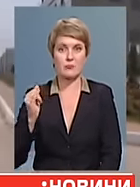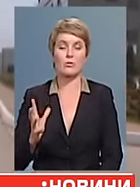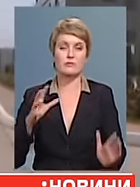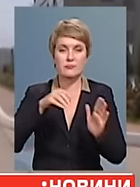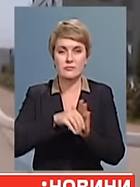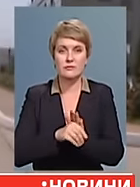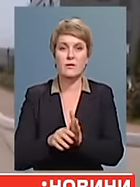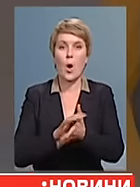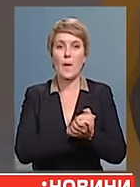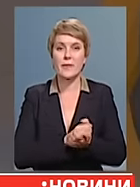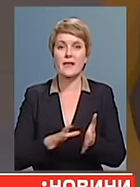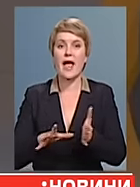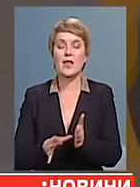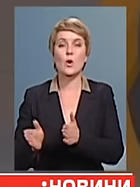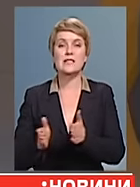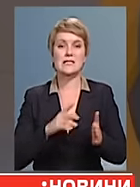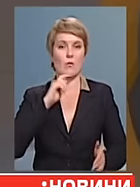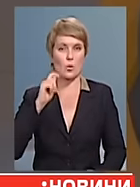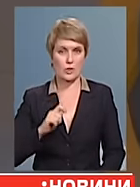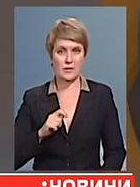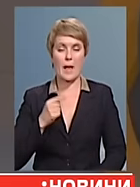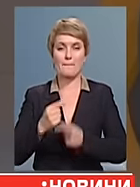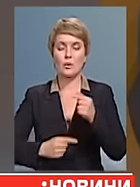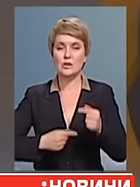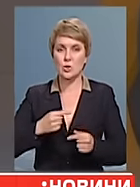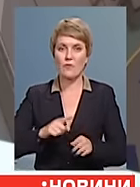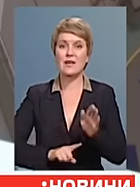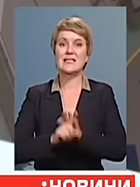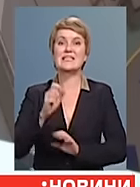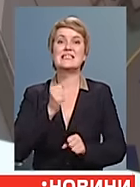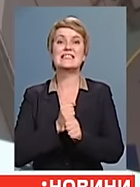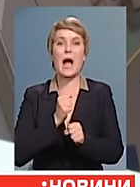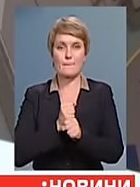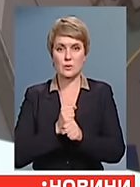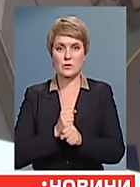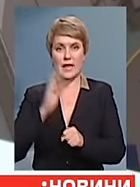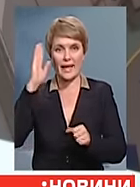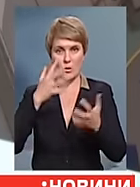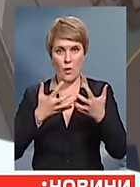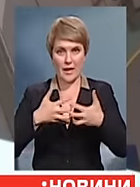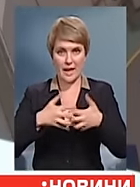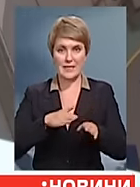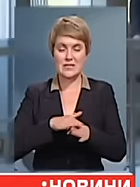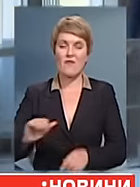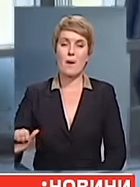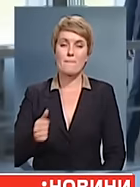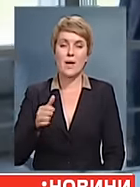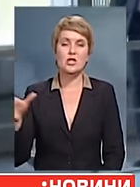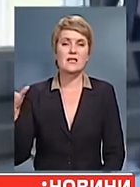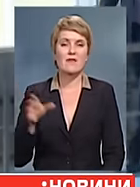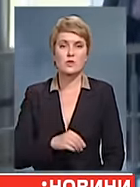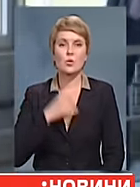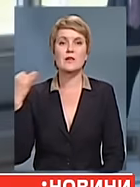Гройсман з робочим візитом в Чернівецькій області. Послідовний запуск гідроагрегатів з таким навантаженням здійснено вперше за всю історію